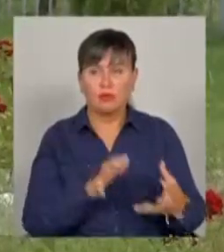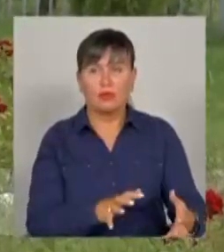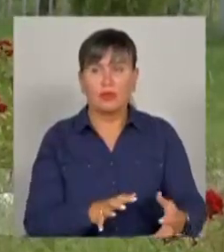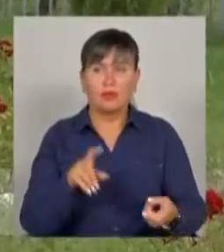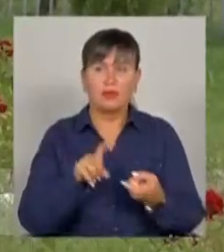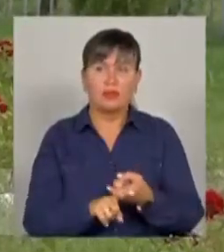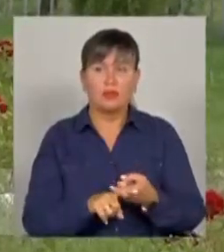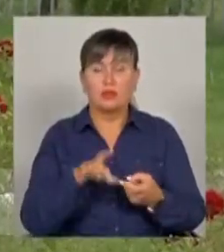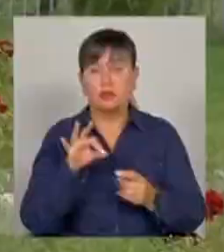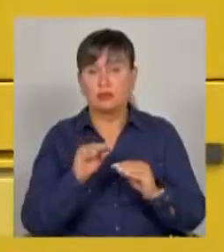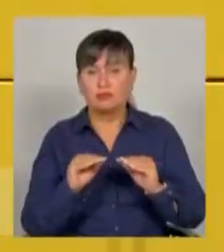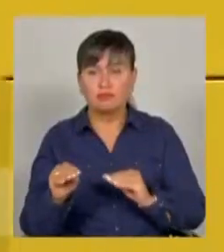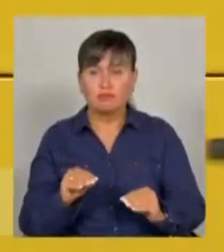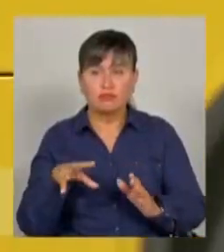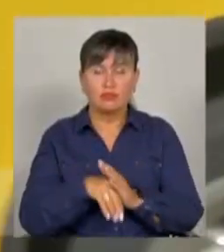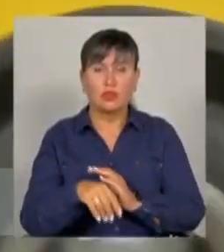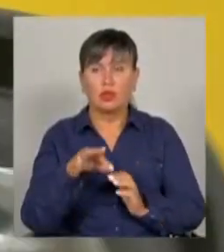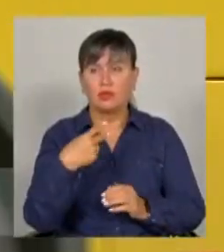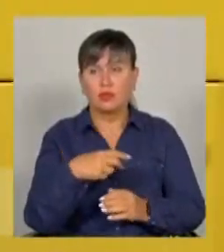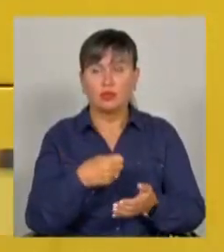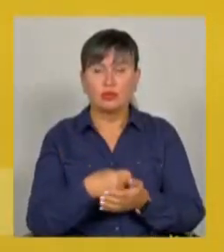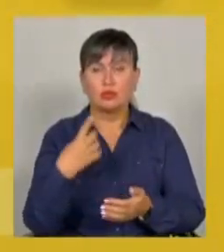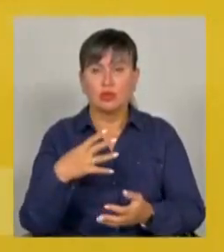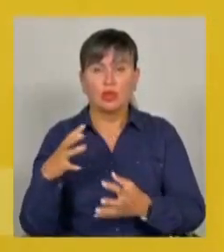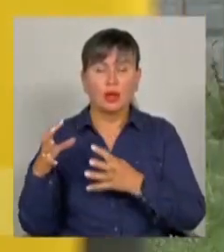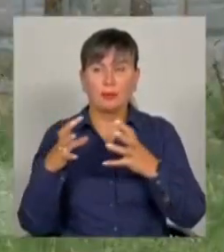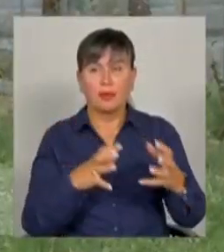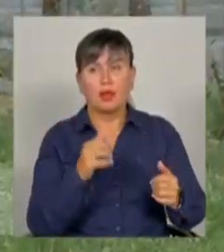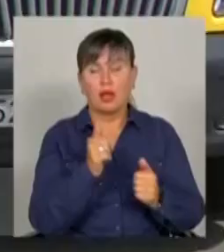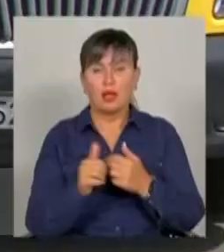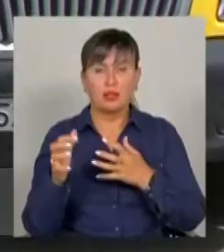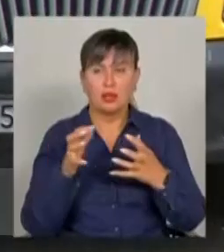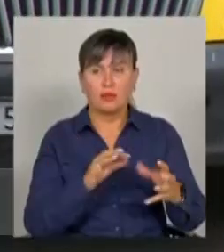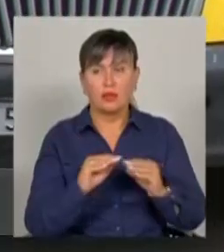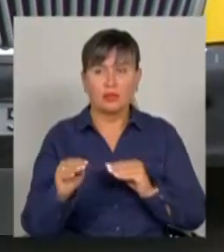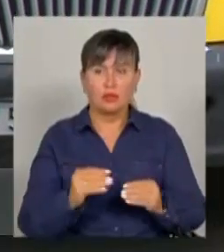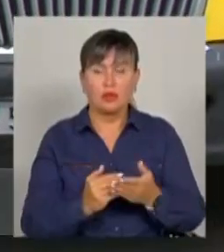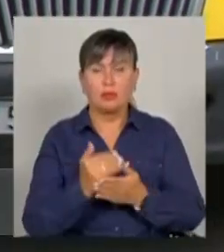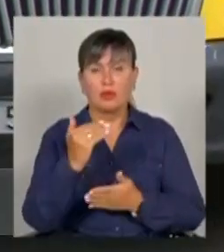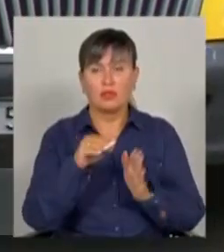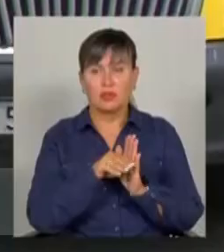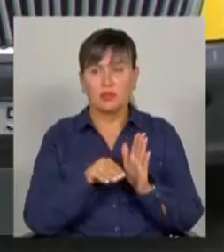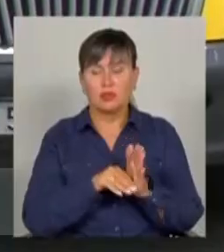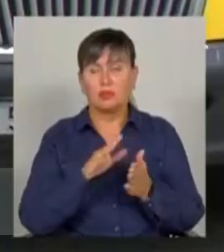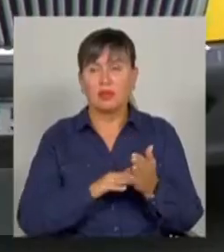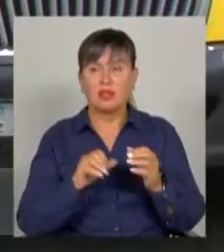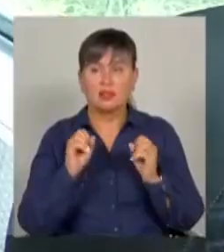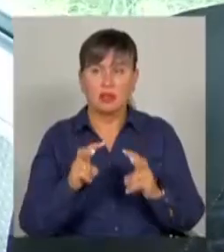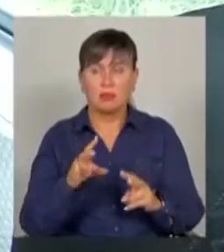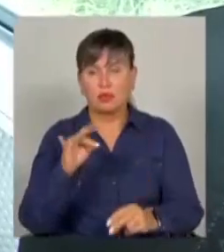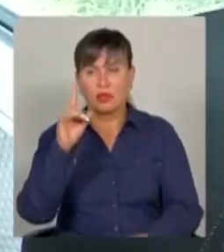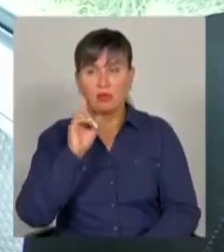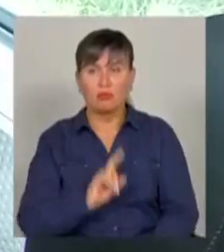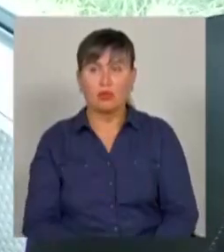В зависимости от комплектации они вмещают от 20 до 40 пассажиров. Каждый автобус оснащен повышенной системой безопасности. Опасности и